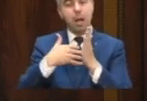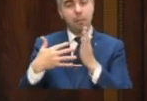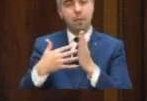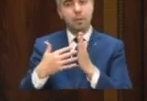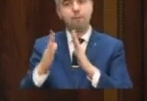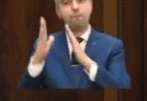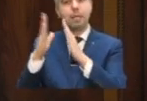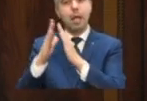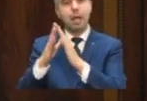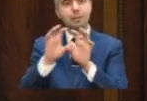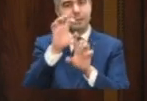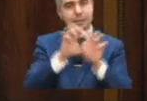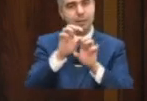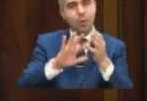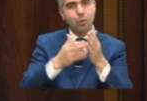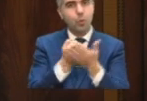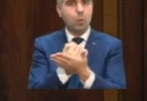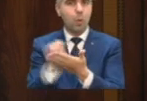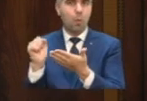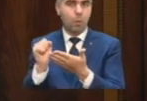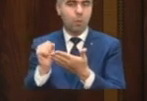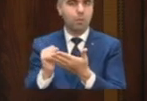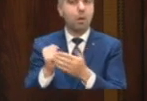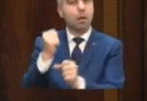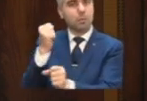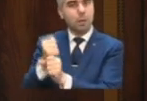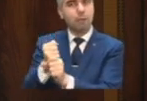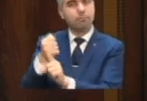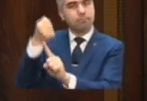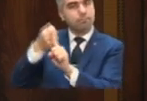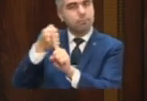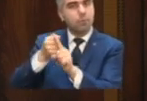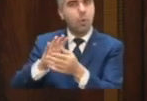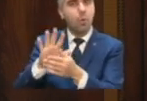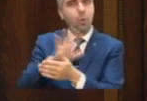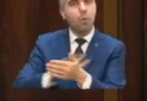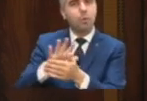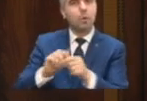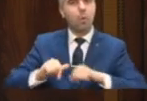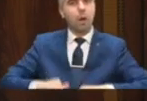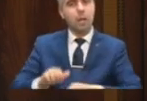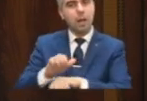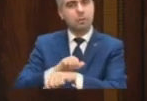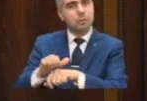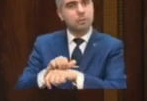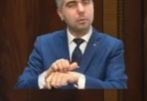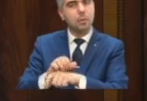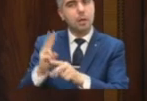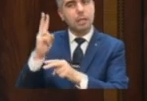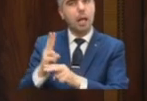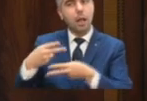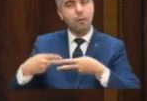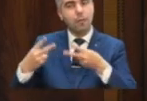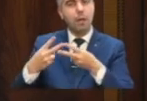صفح، وبفضل المجهودات المبذولة من طرف جميع المتدخلين بما فيهم وزارة الداخلية، انطلق هذا البرنامج